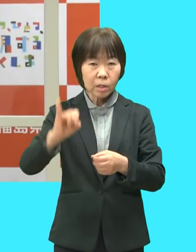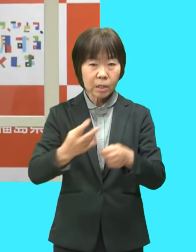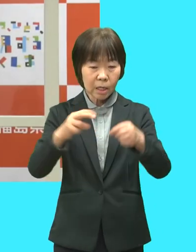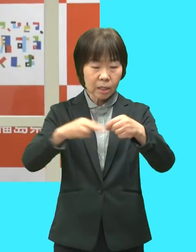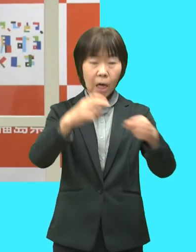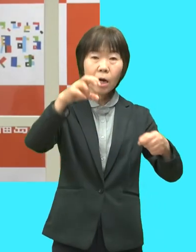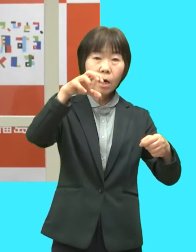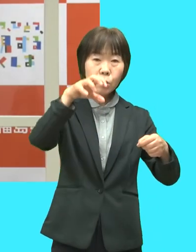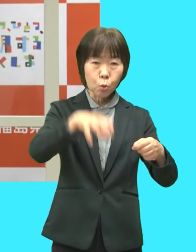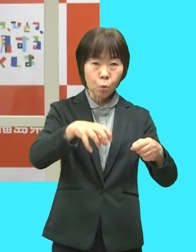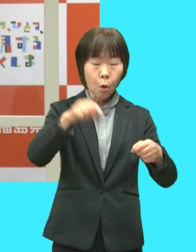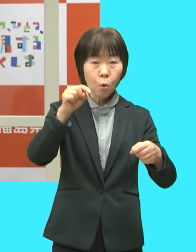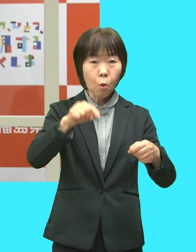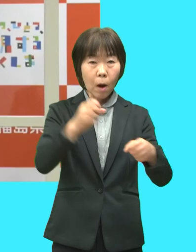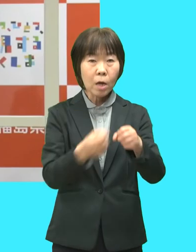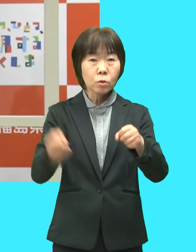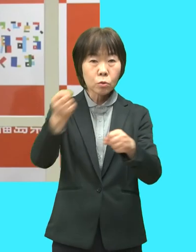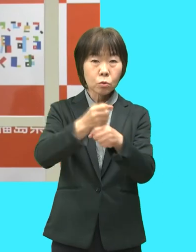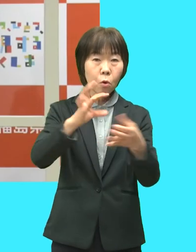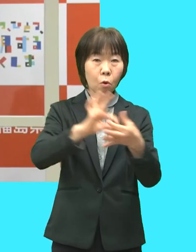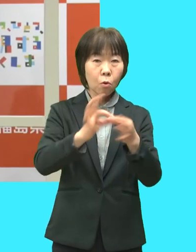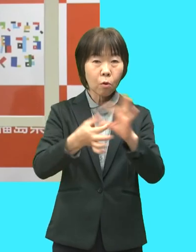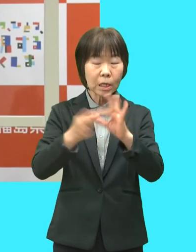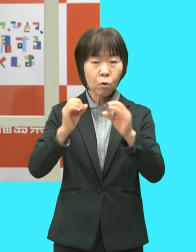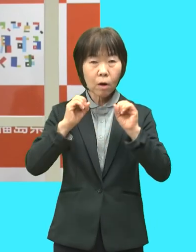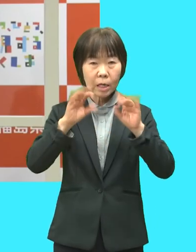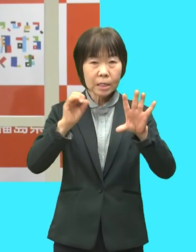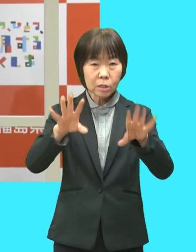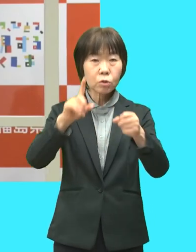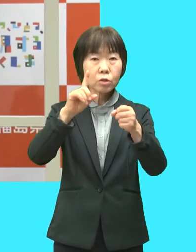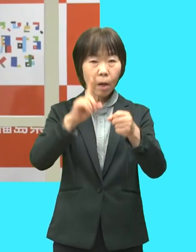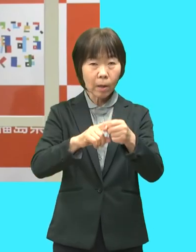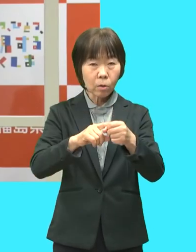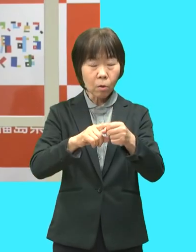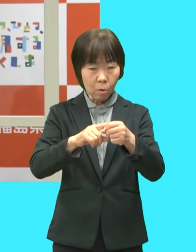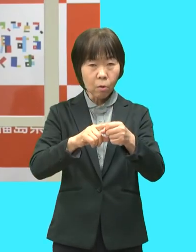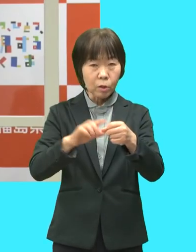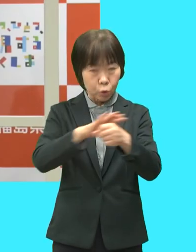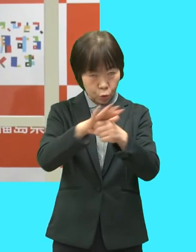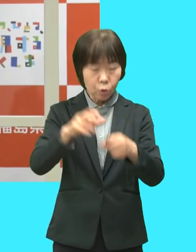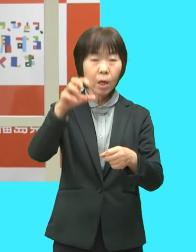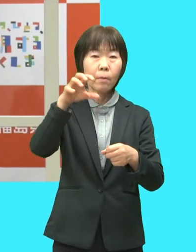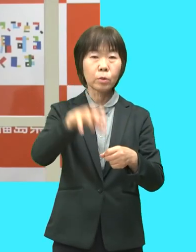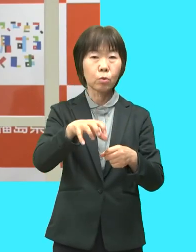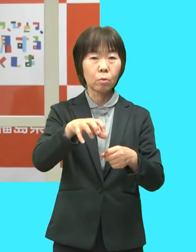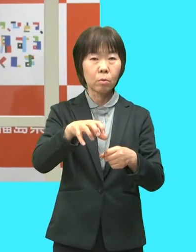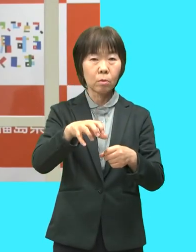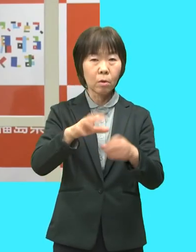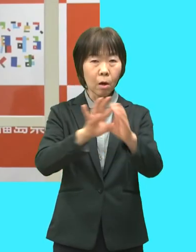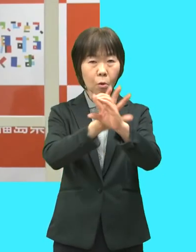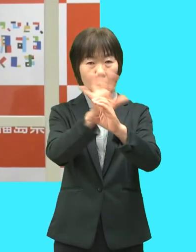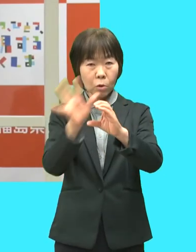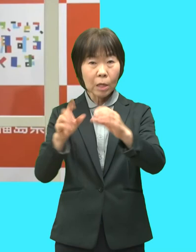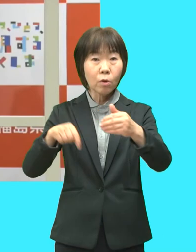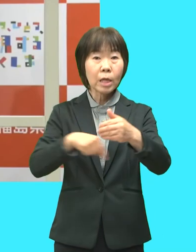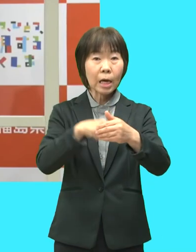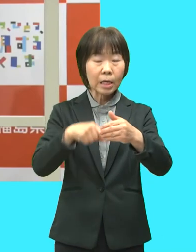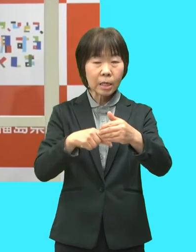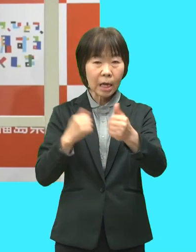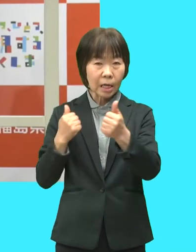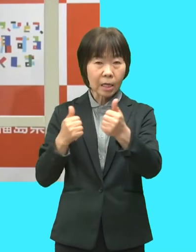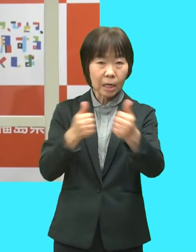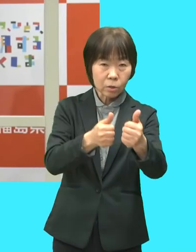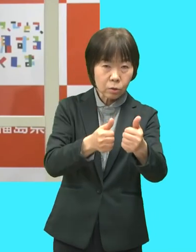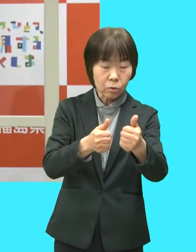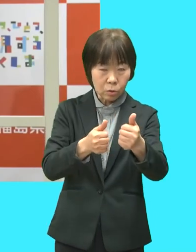で、はい、その場所というのは復興五輪を発信するためにも意味のある重要な場所だと思います。まあ、コロナという中でコロナに打ち勝つ